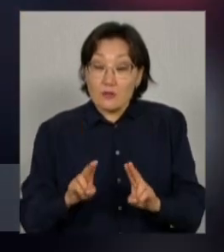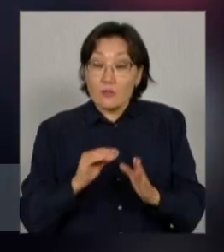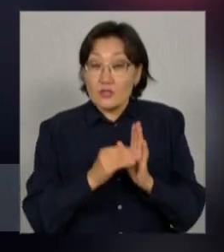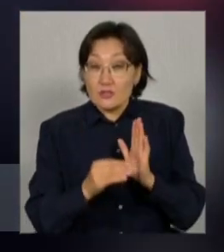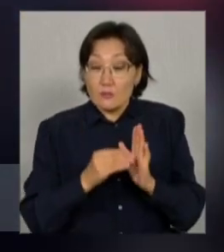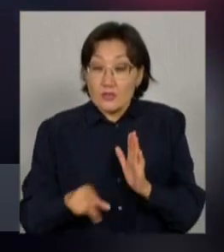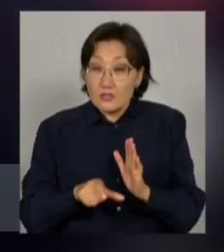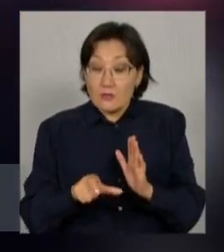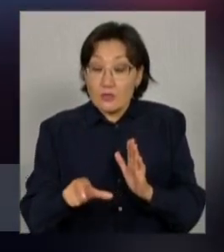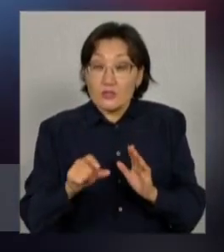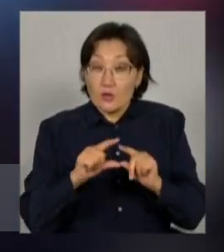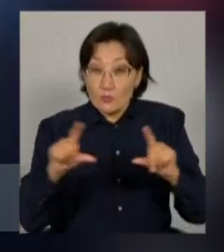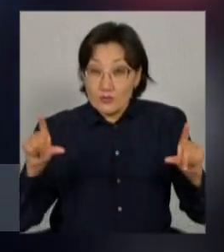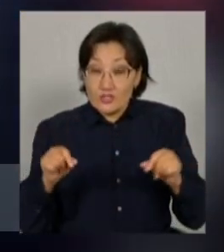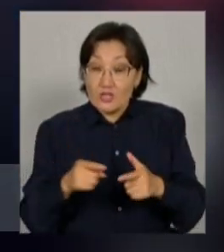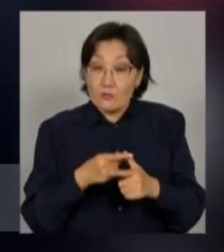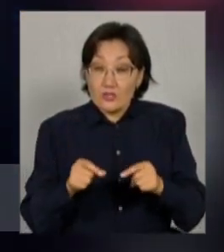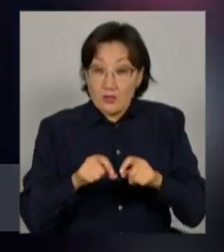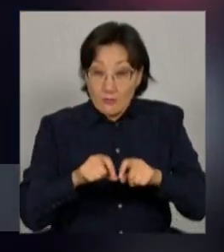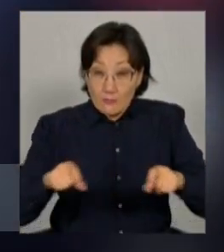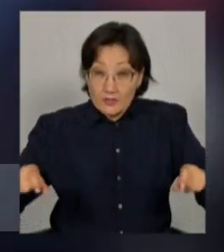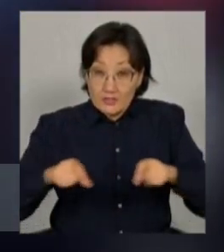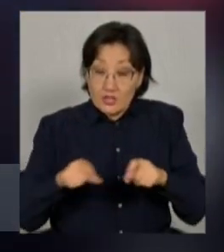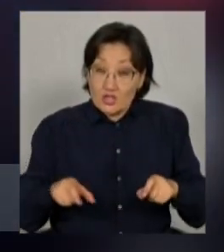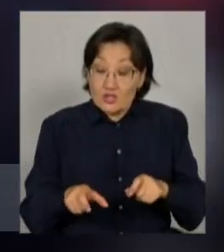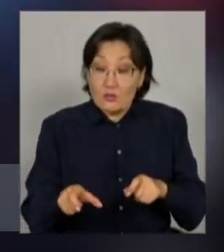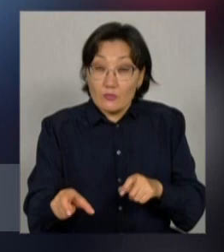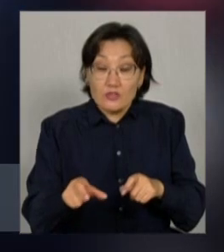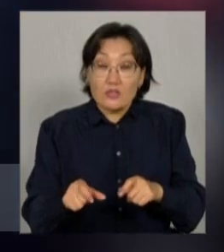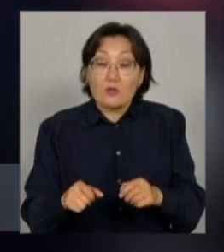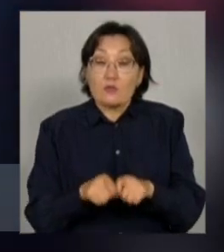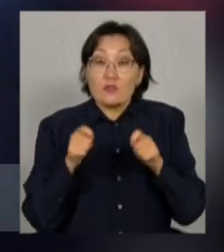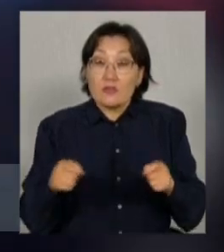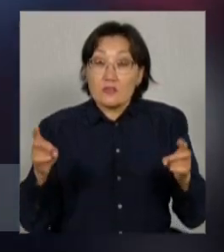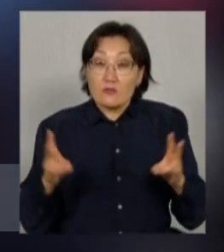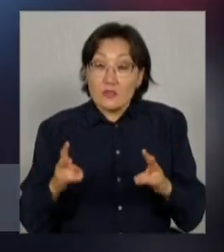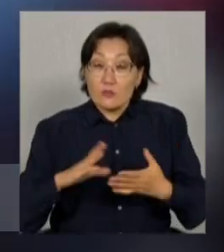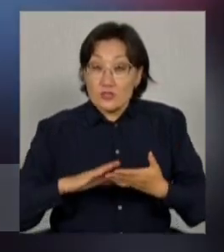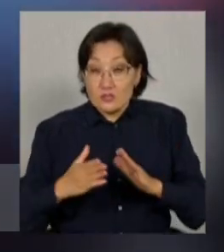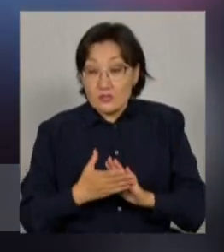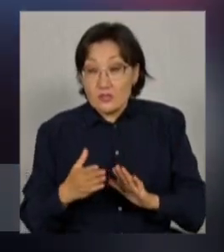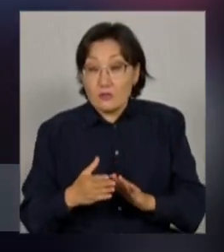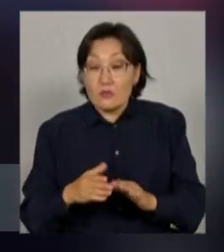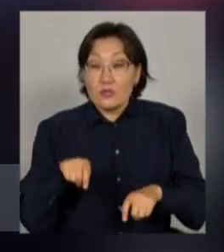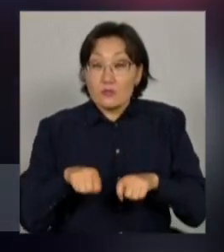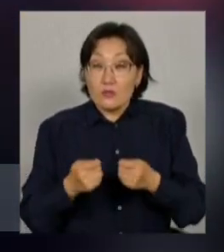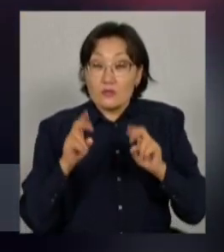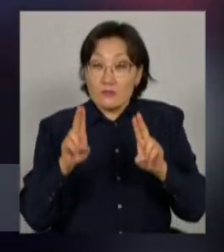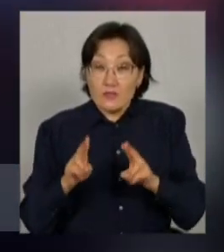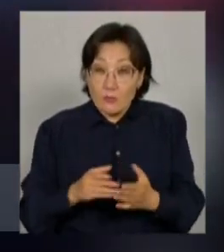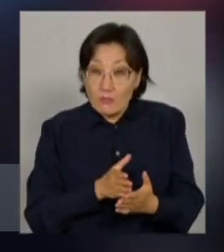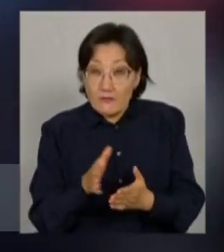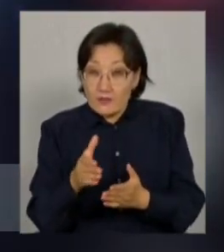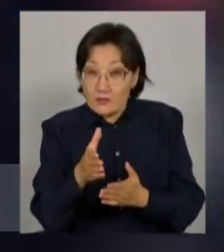предписанных дорожными знаками или разметкой проезжей части дороги, за создание аварийной обстановки и нарушение правил